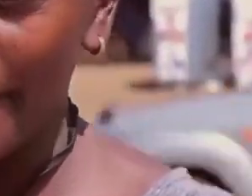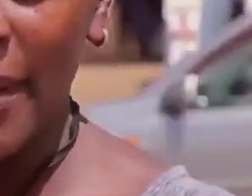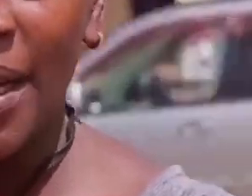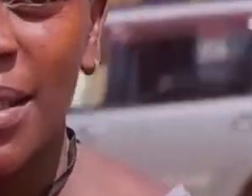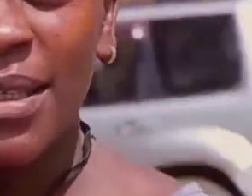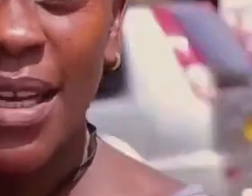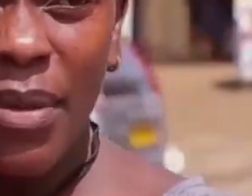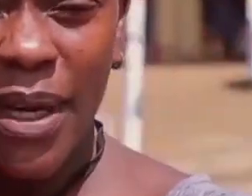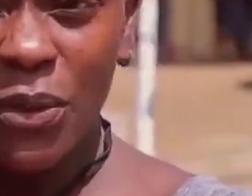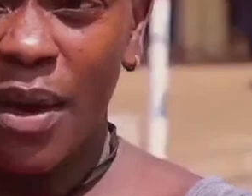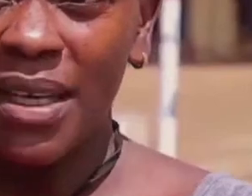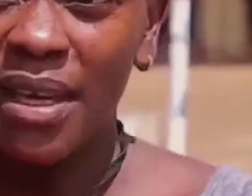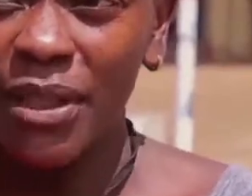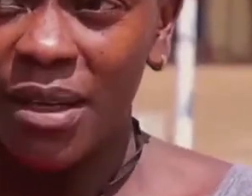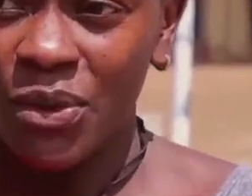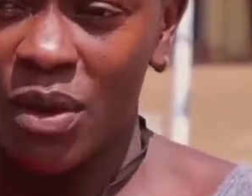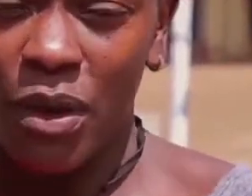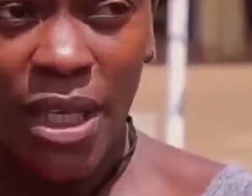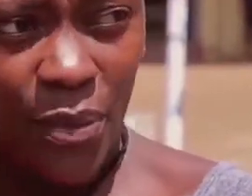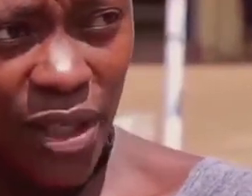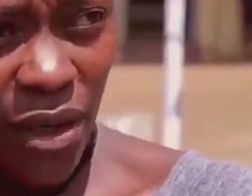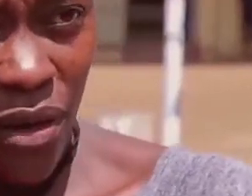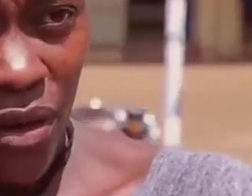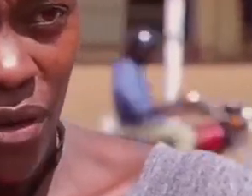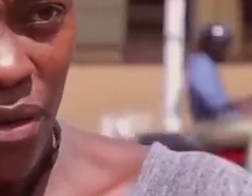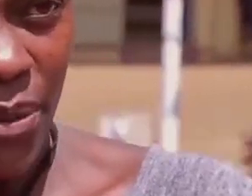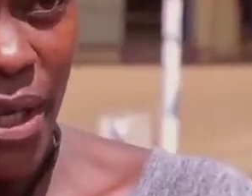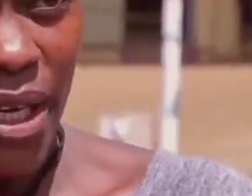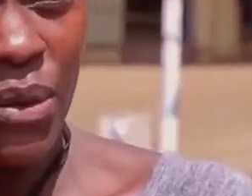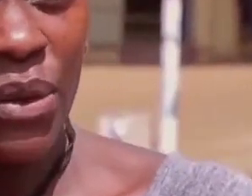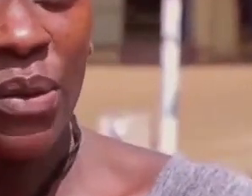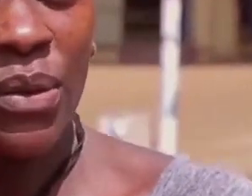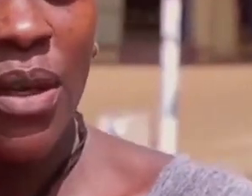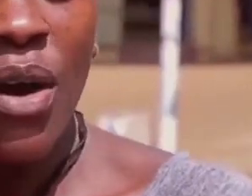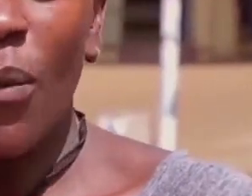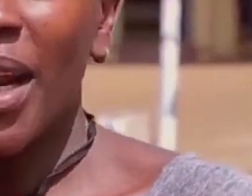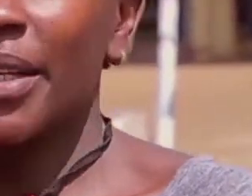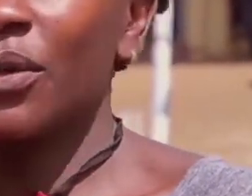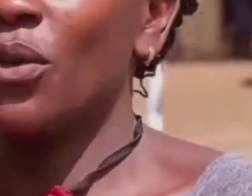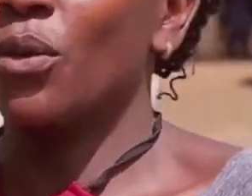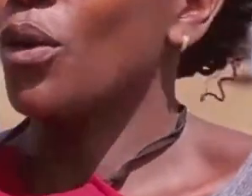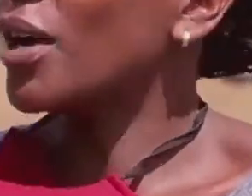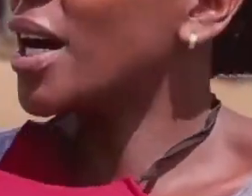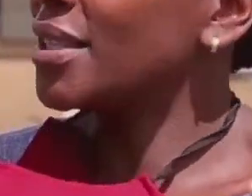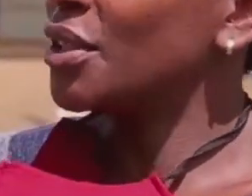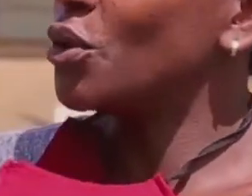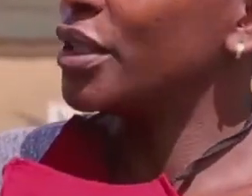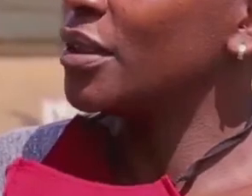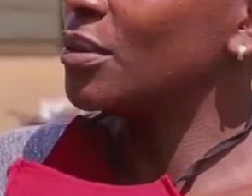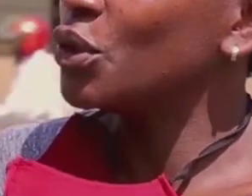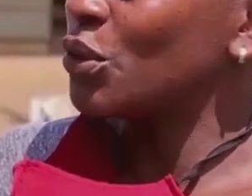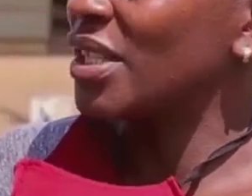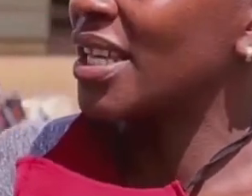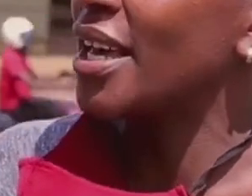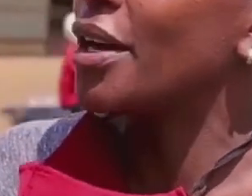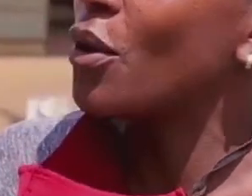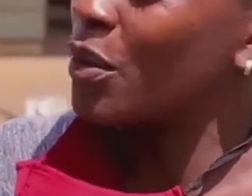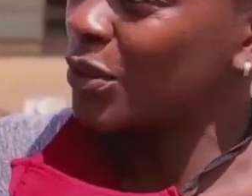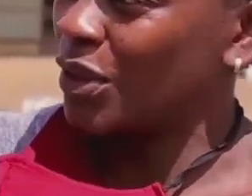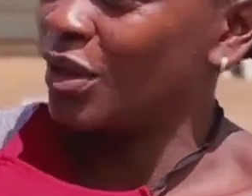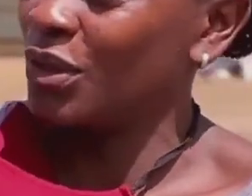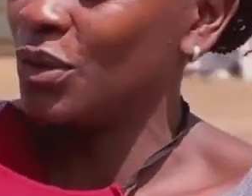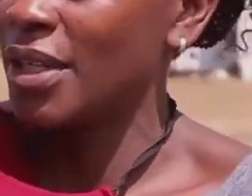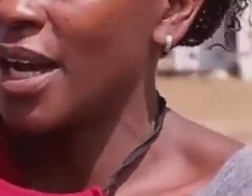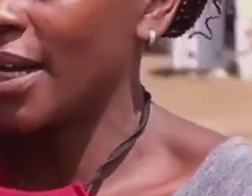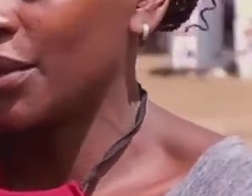mugasochi? Tini namba batu gamba sometimes wabu otambudeko ebweru. Oba like okuka kasanti oli